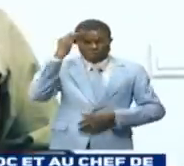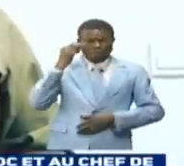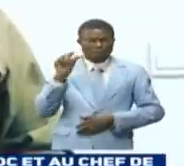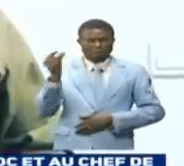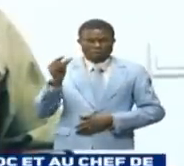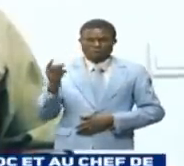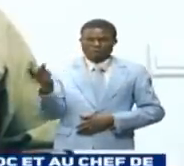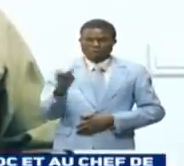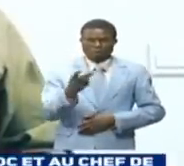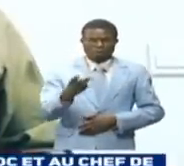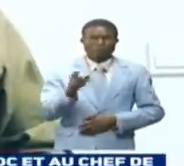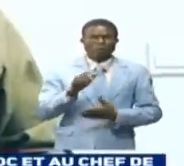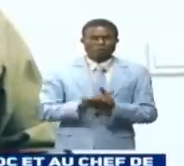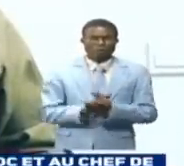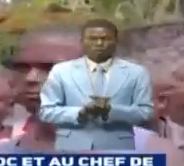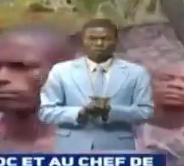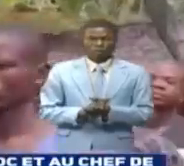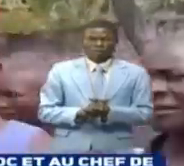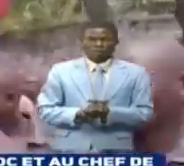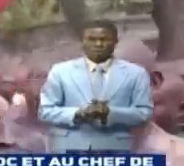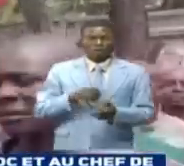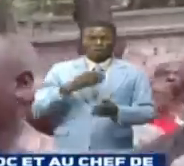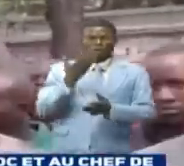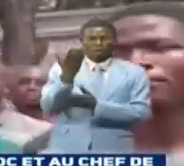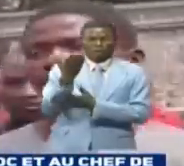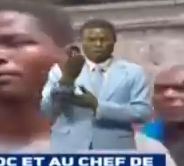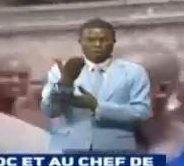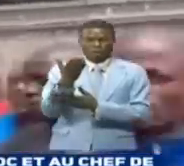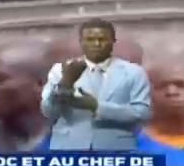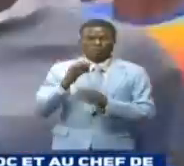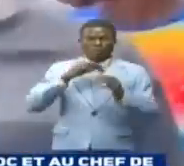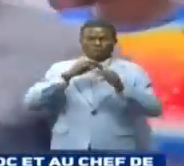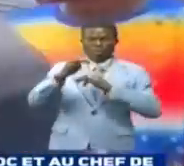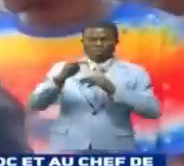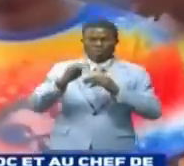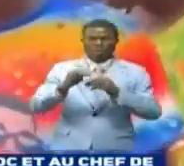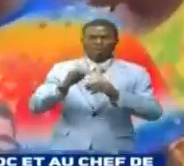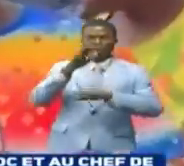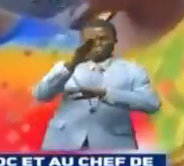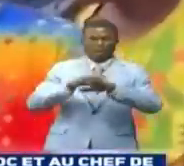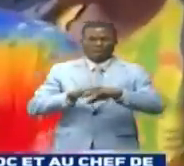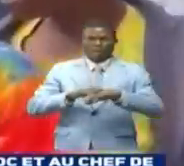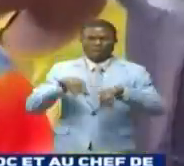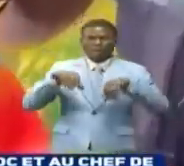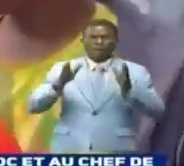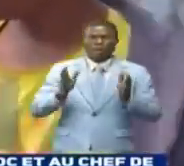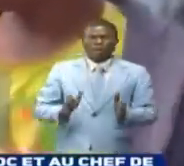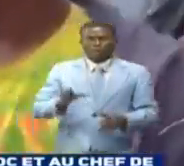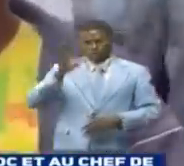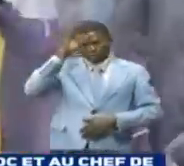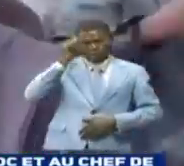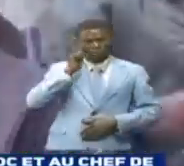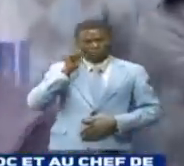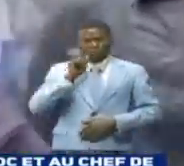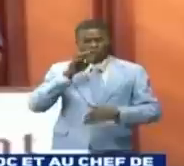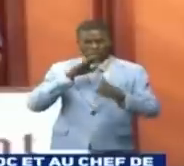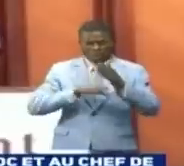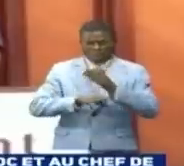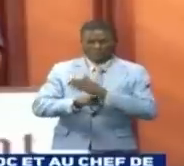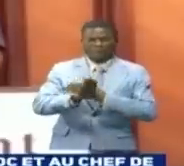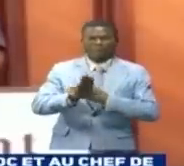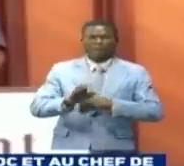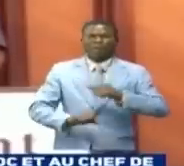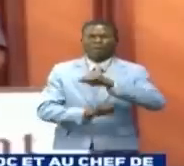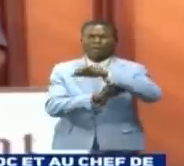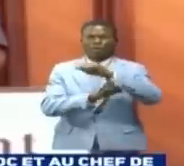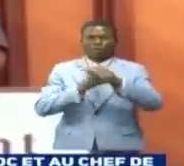Godard Motemona, ensemble ont lancé un vibrant message invitant les compatriotes congolais à se ranger tous derrière le